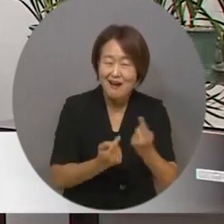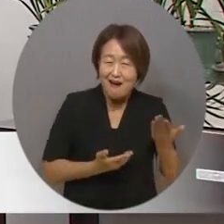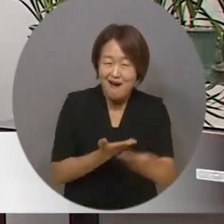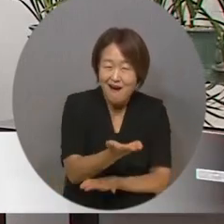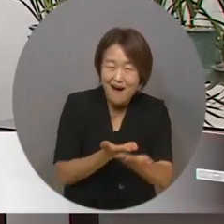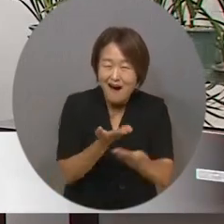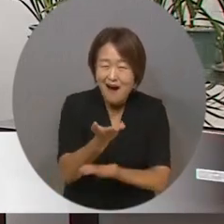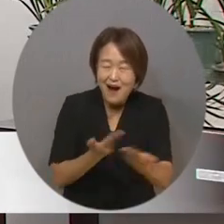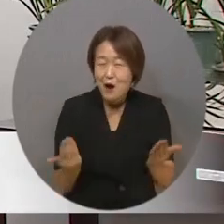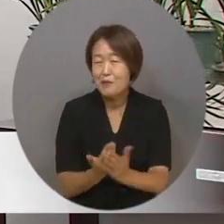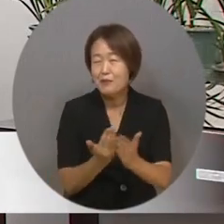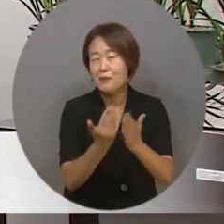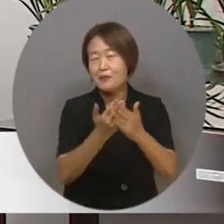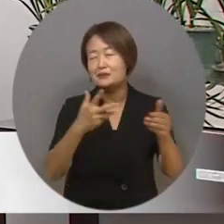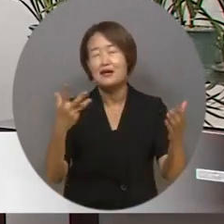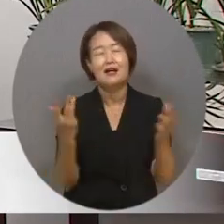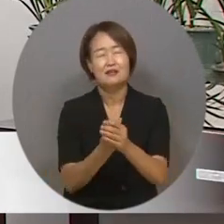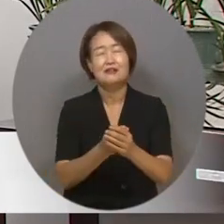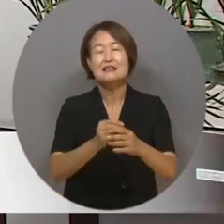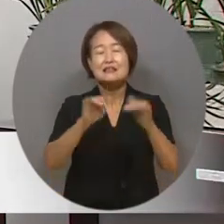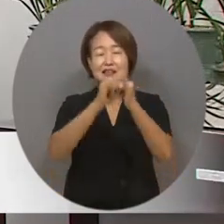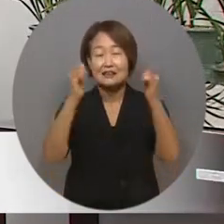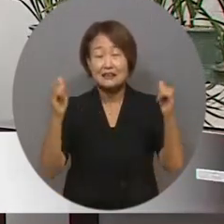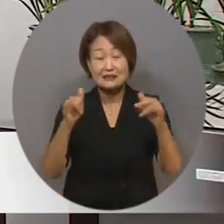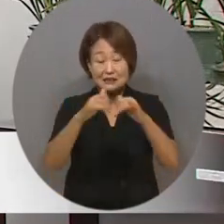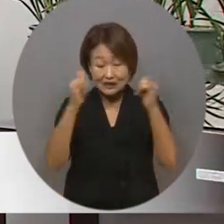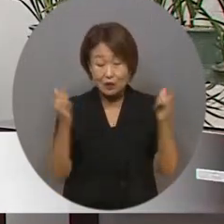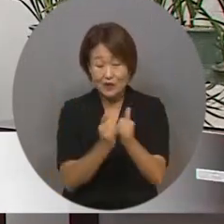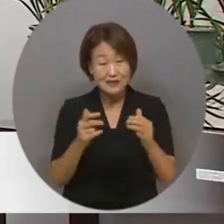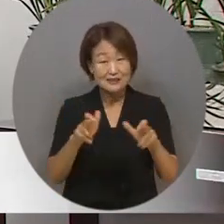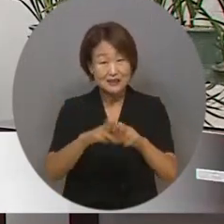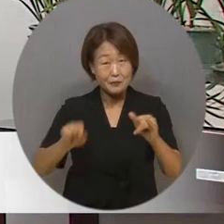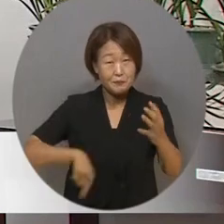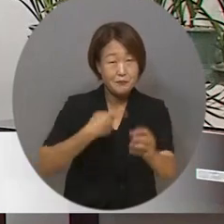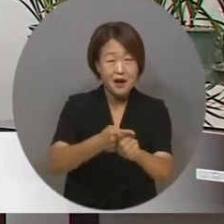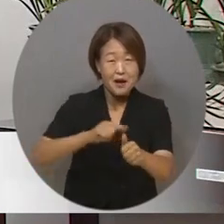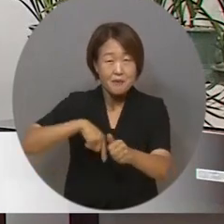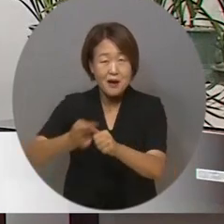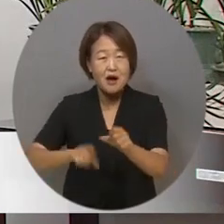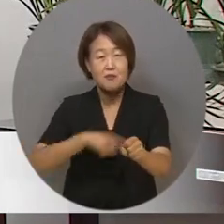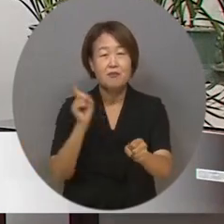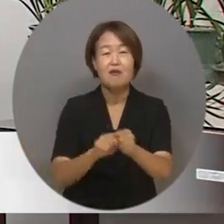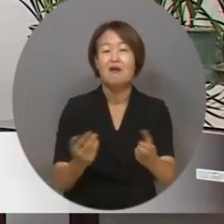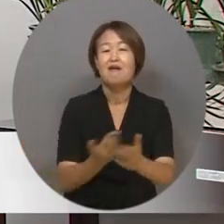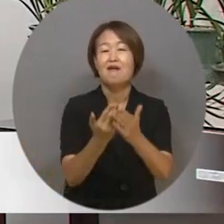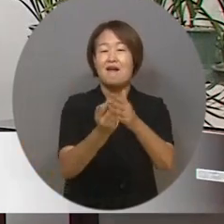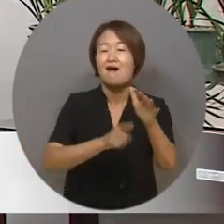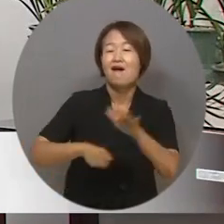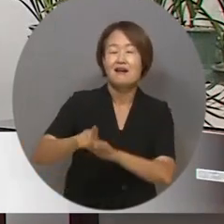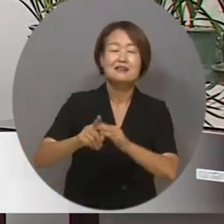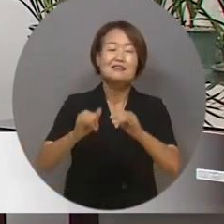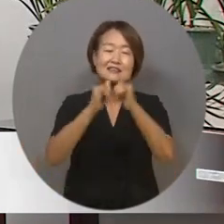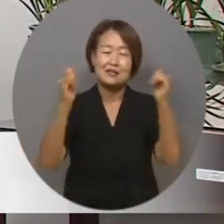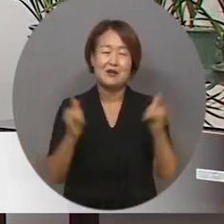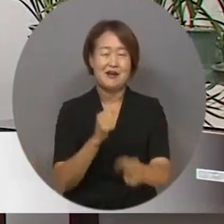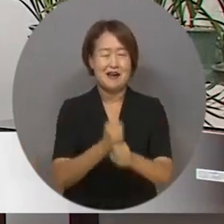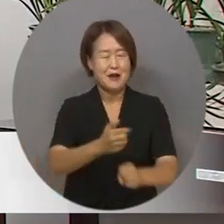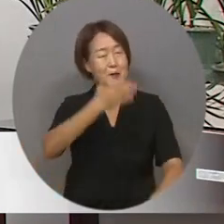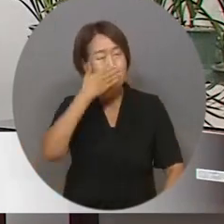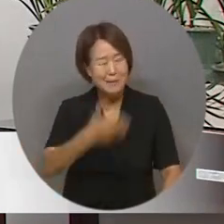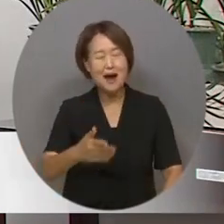증진시킴으로써 장애인의 완전한 사회 통합을 위한 포용하는 사회, 더욱 발전된 선진 시민사회를 만들어 나갈 수 있을